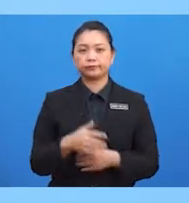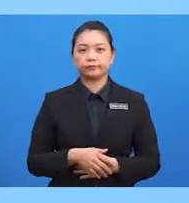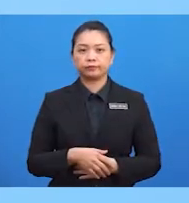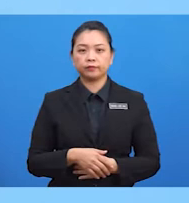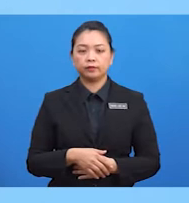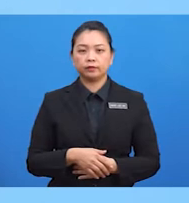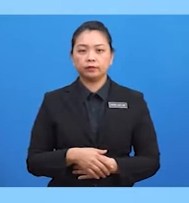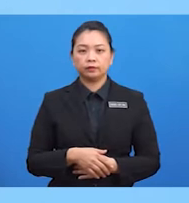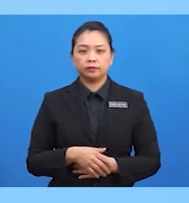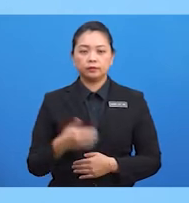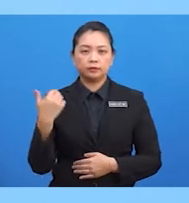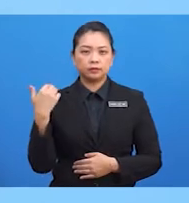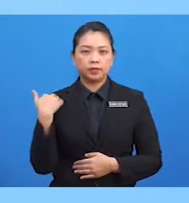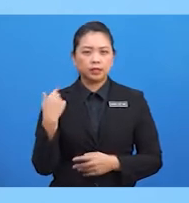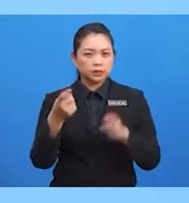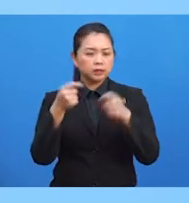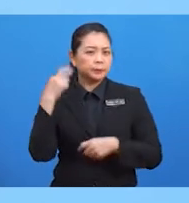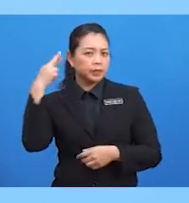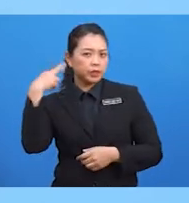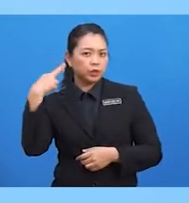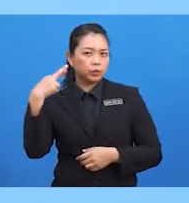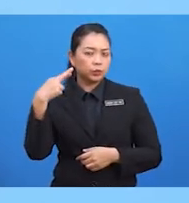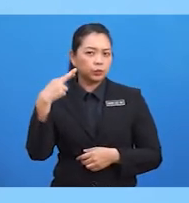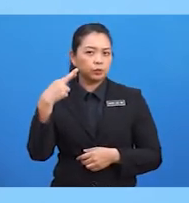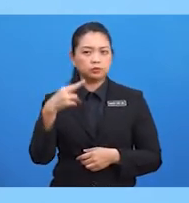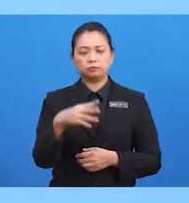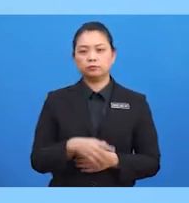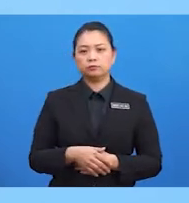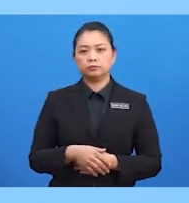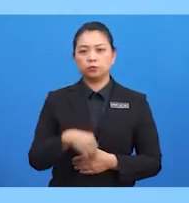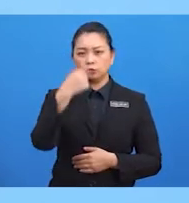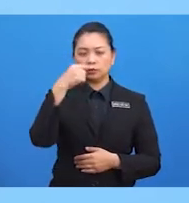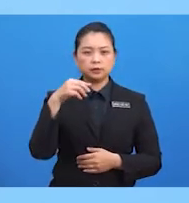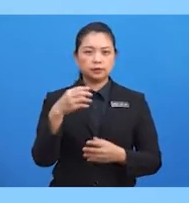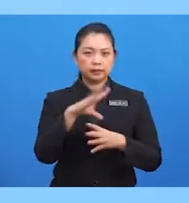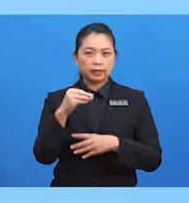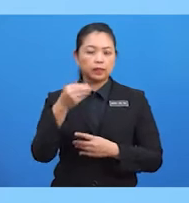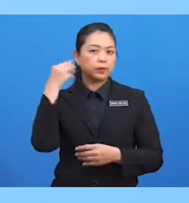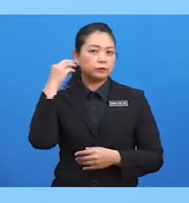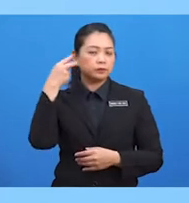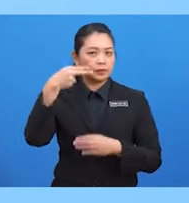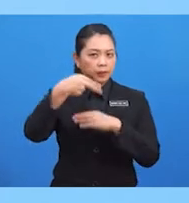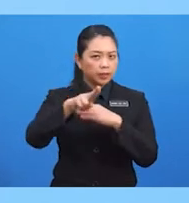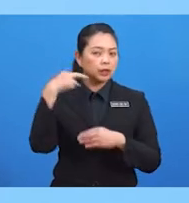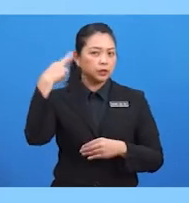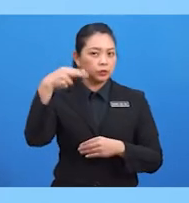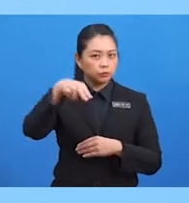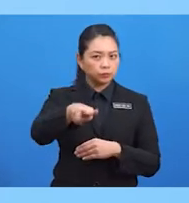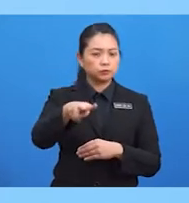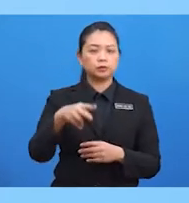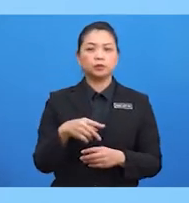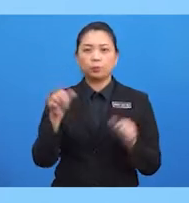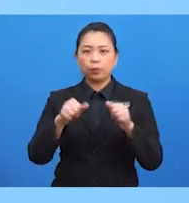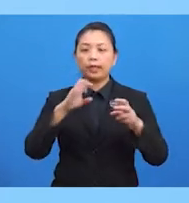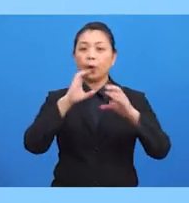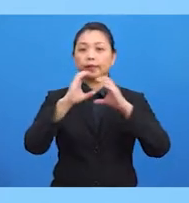pemancar radio dan penerima radio bagi membolehkan ia berkomunikasi dengan saintis di